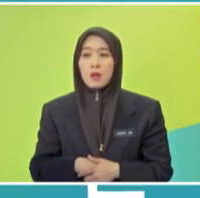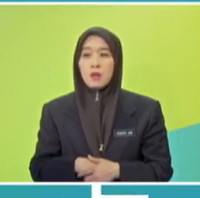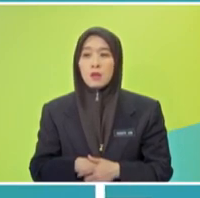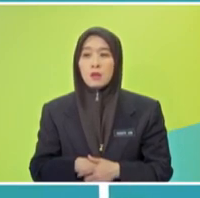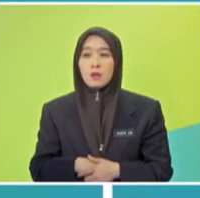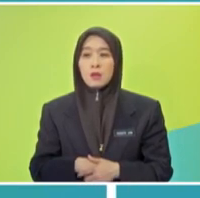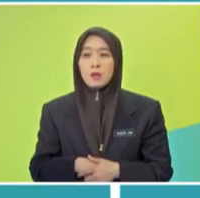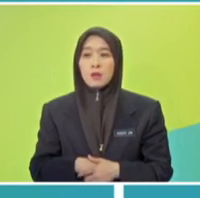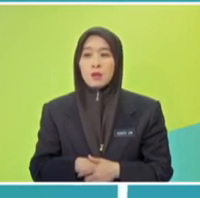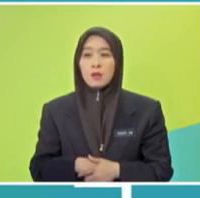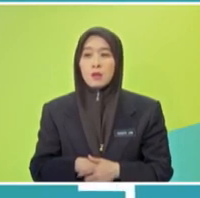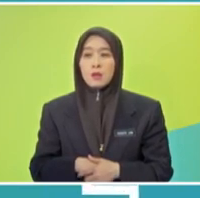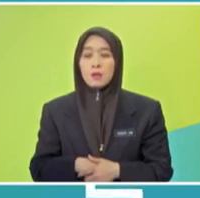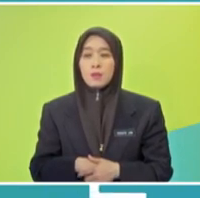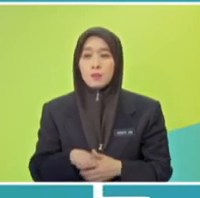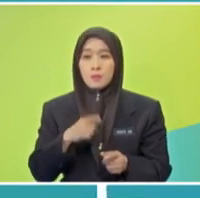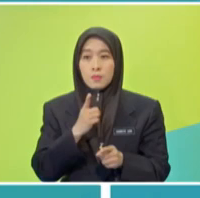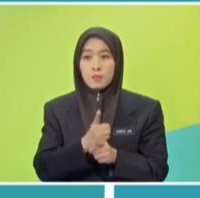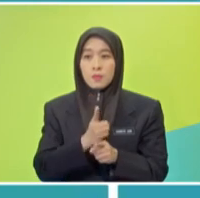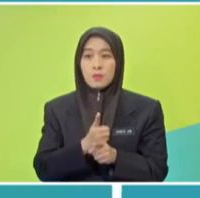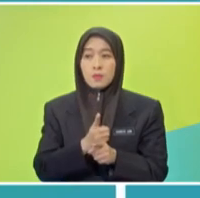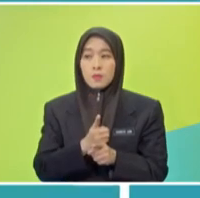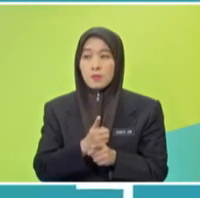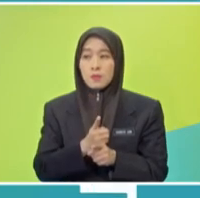betul cinta